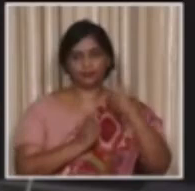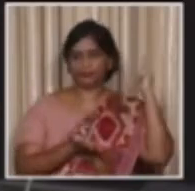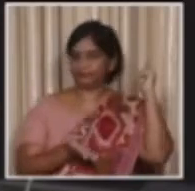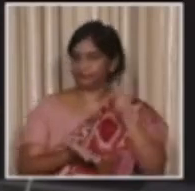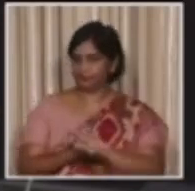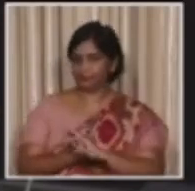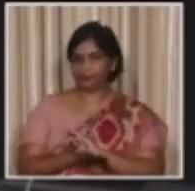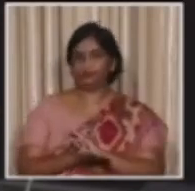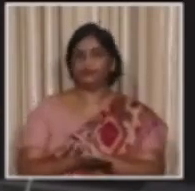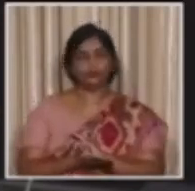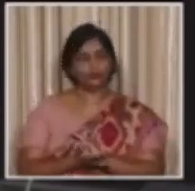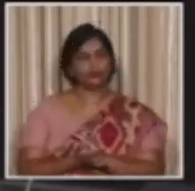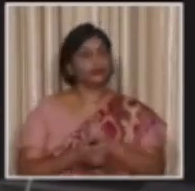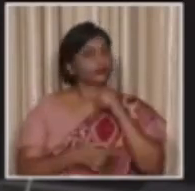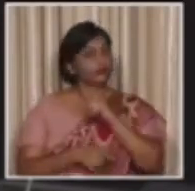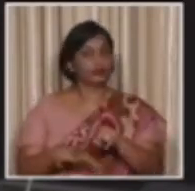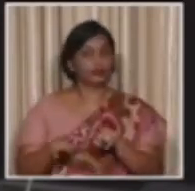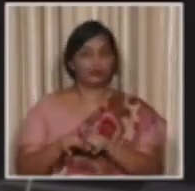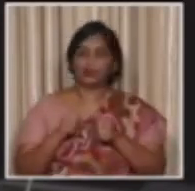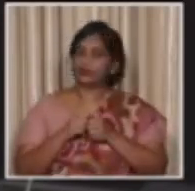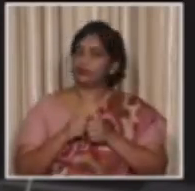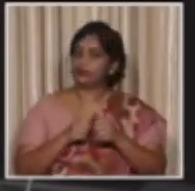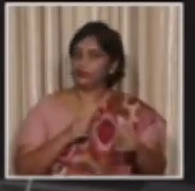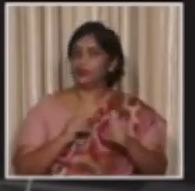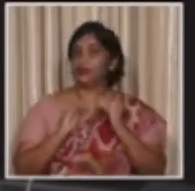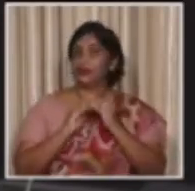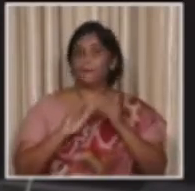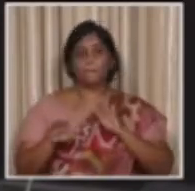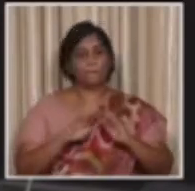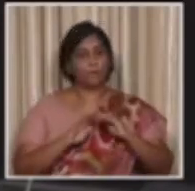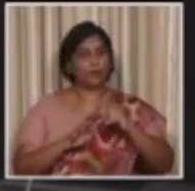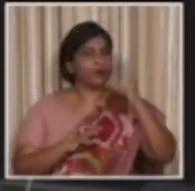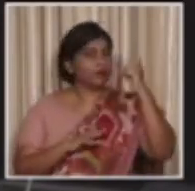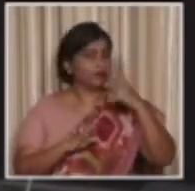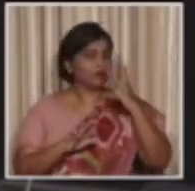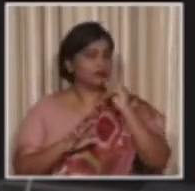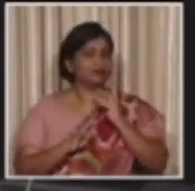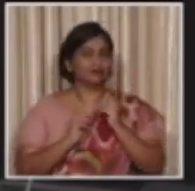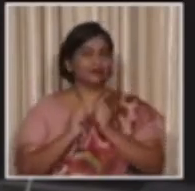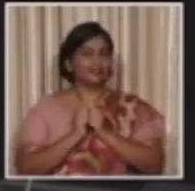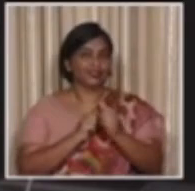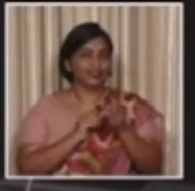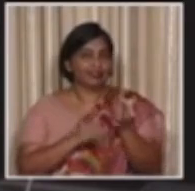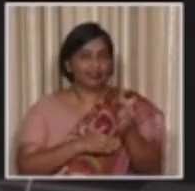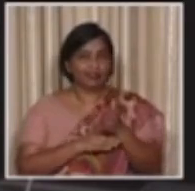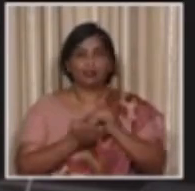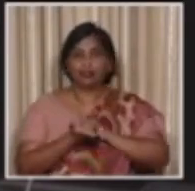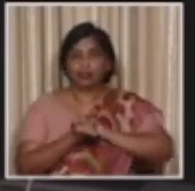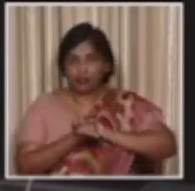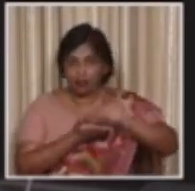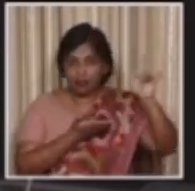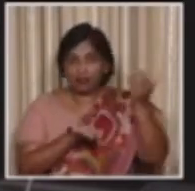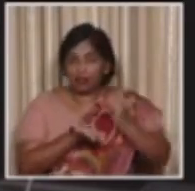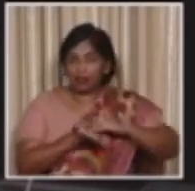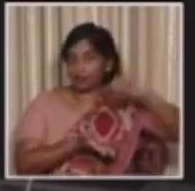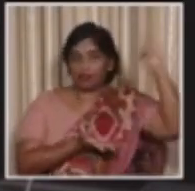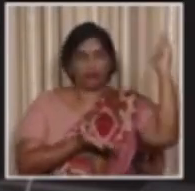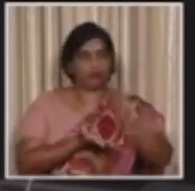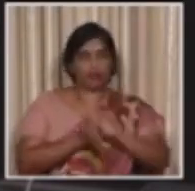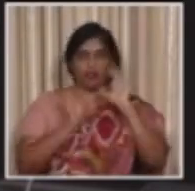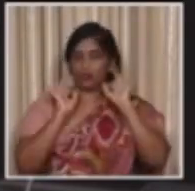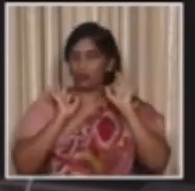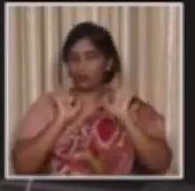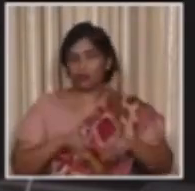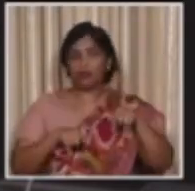ඇත. ඒ අනුව මේ වන තෙක් ගෘහපාලන සහකාර කාන්තා තනතුර සඳහා ගොස් නැවත නොපැමිණ දැනටමත්